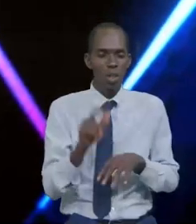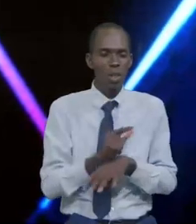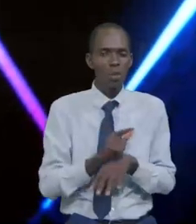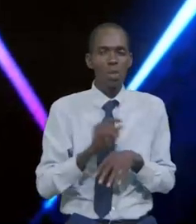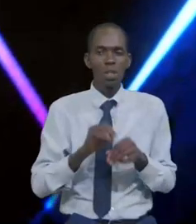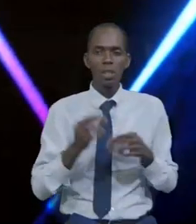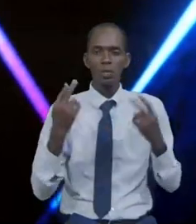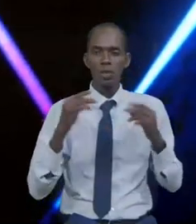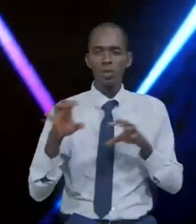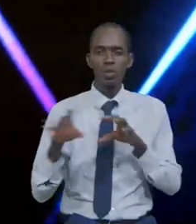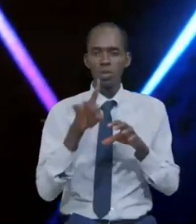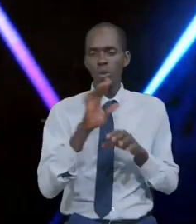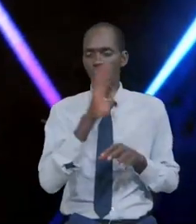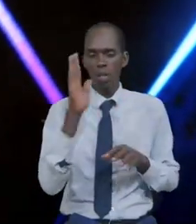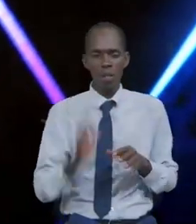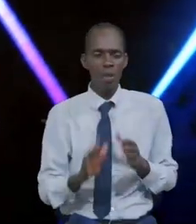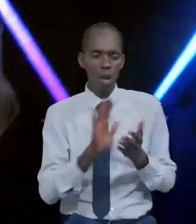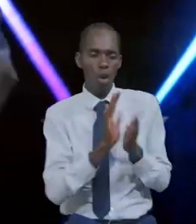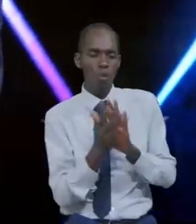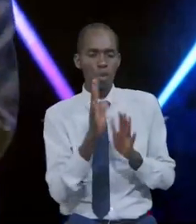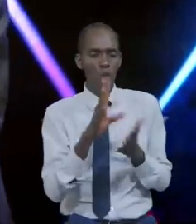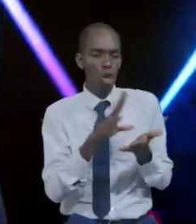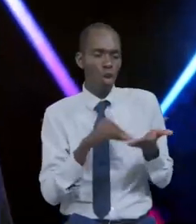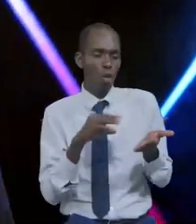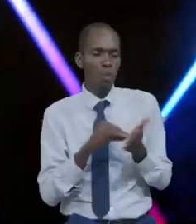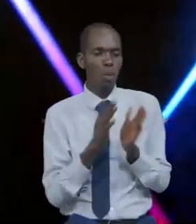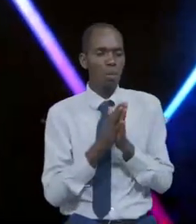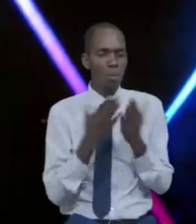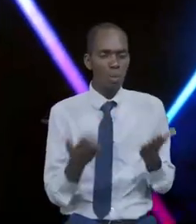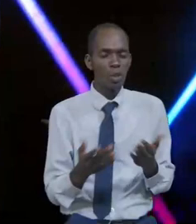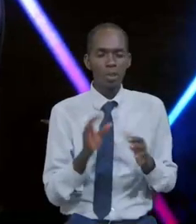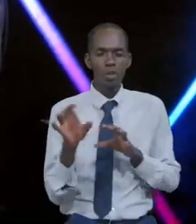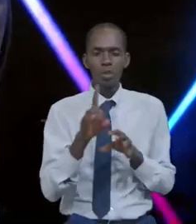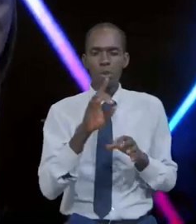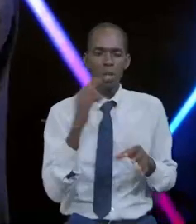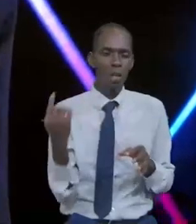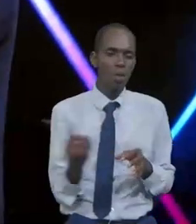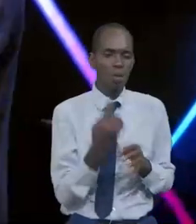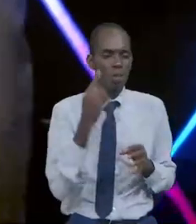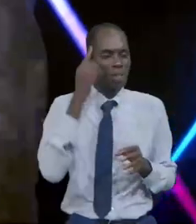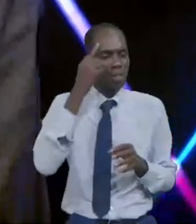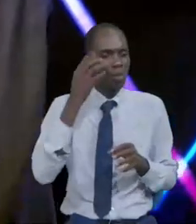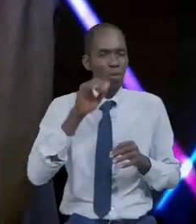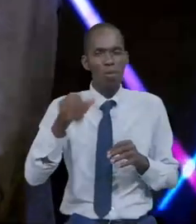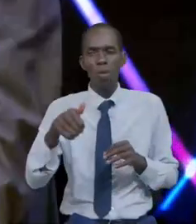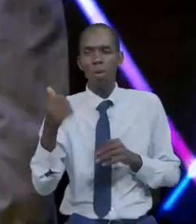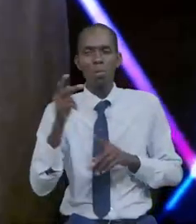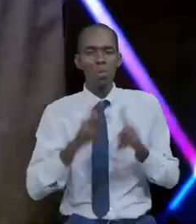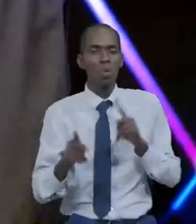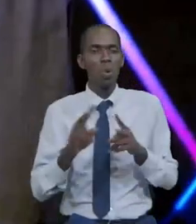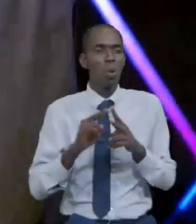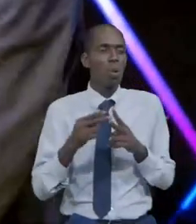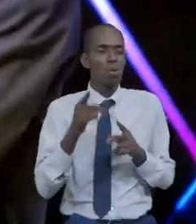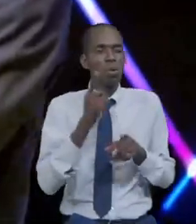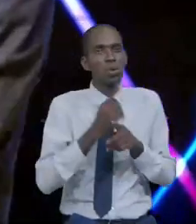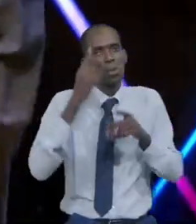Est-ce que vous comparez les notes prises avec les notes prises aux notes des autres